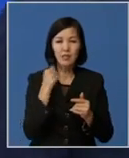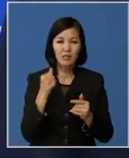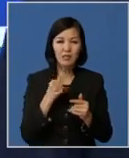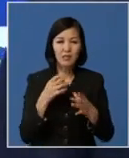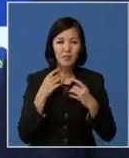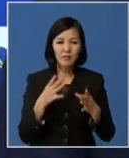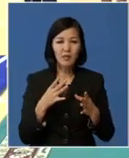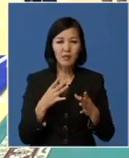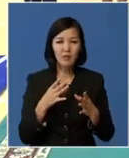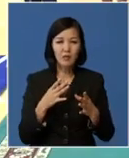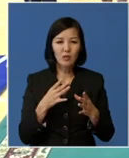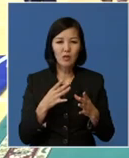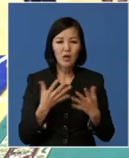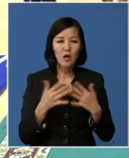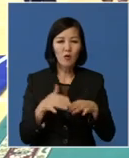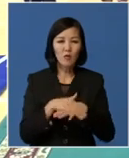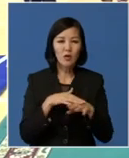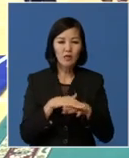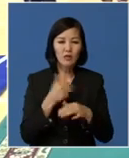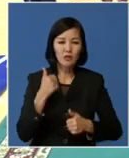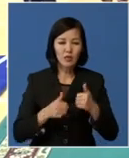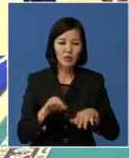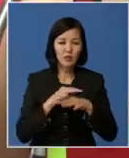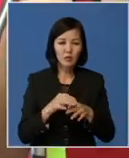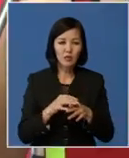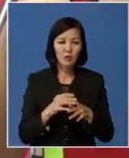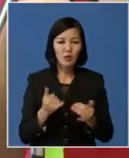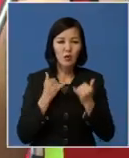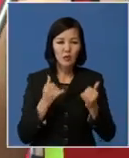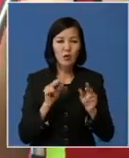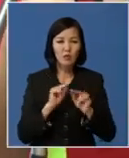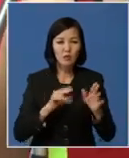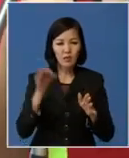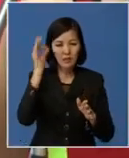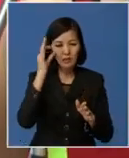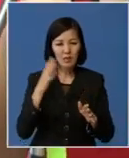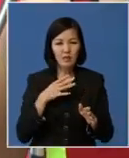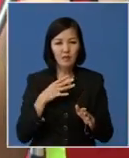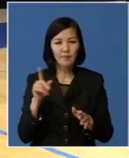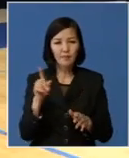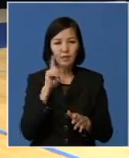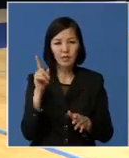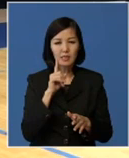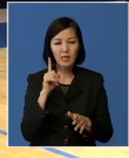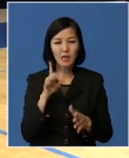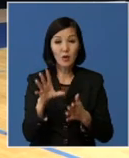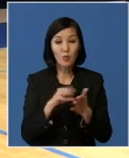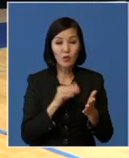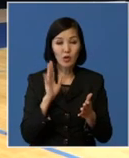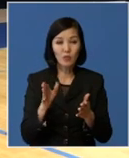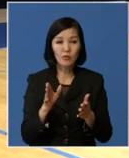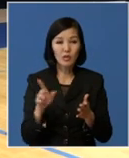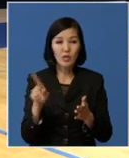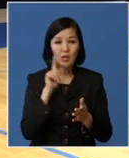орай, шәкірттері мен ауылдастары жарыс өткізіп, ұлағатты ұстазды еске алды. Жастарға өнеге болсын деп,